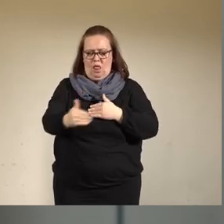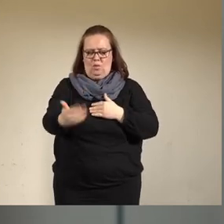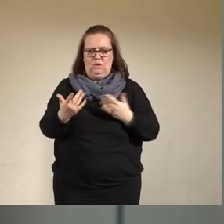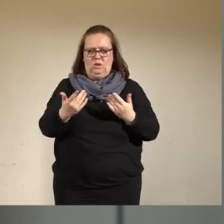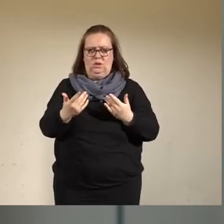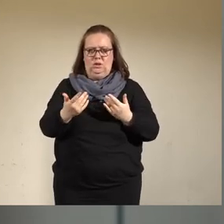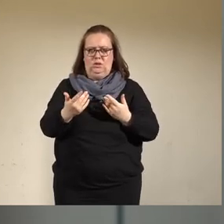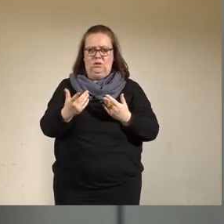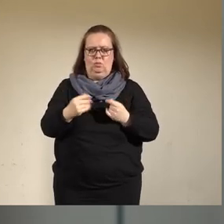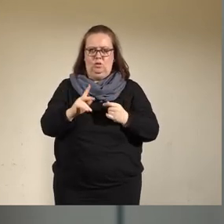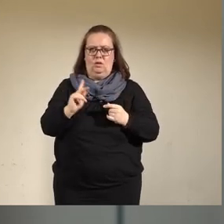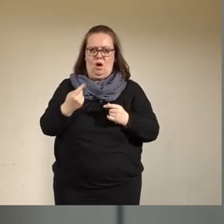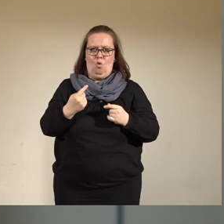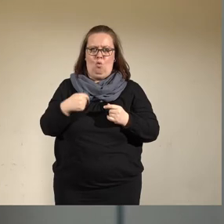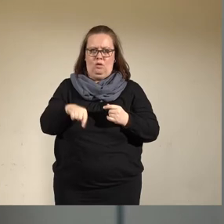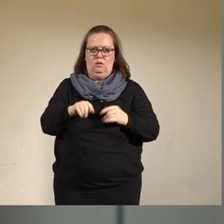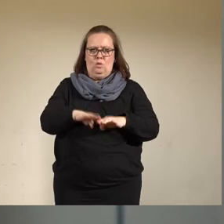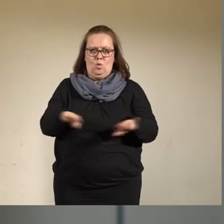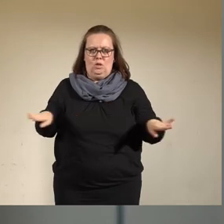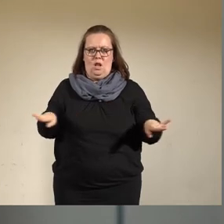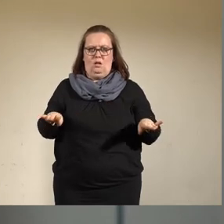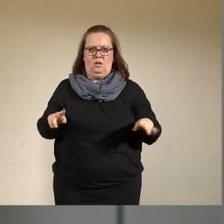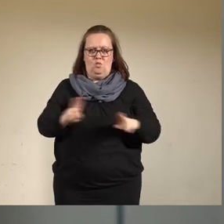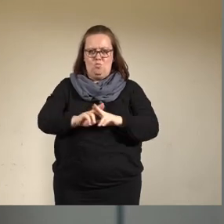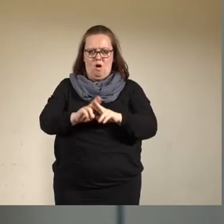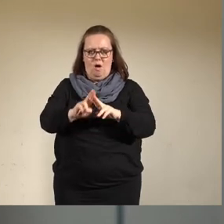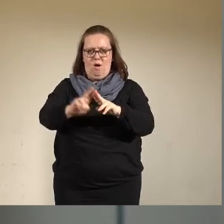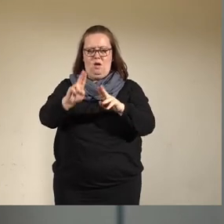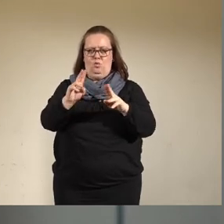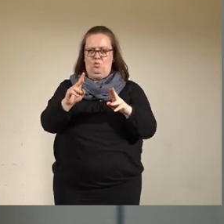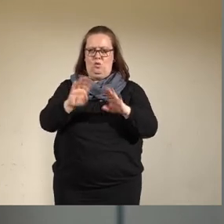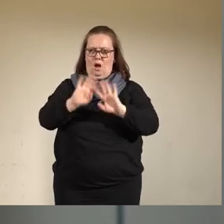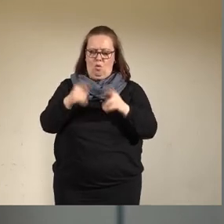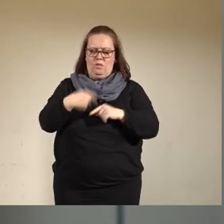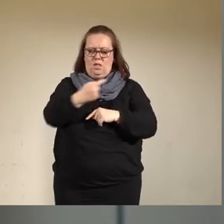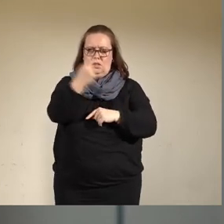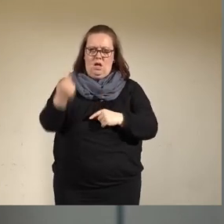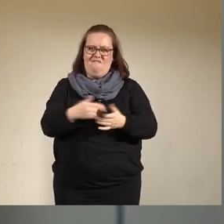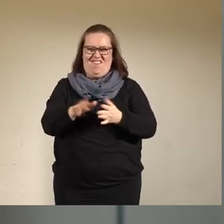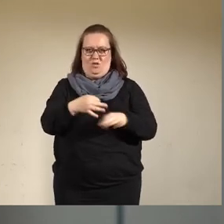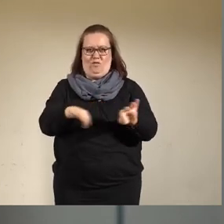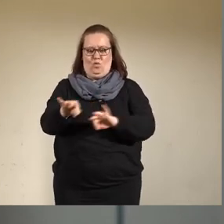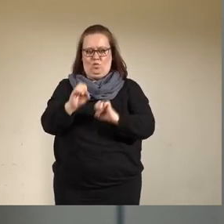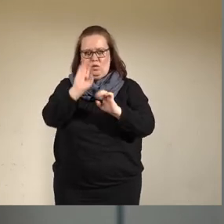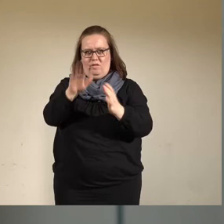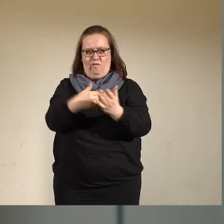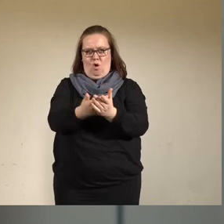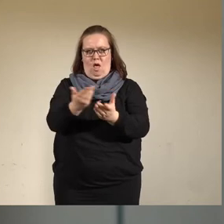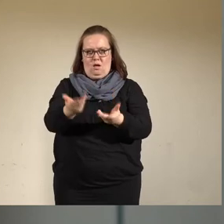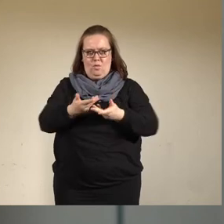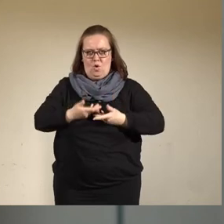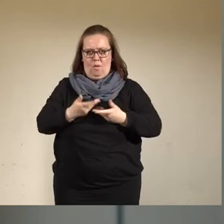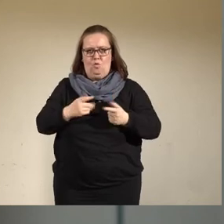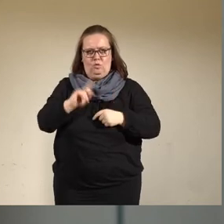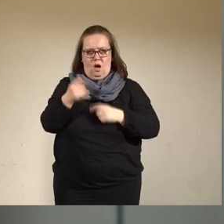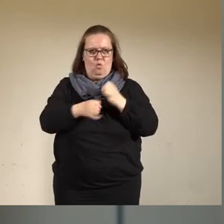derzeit, und wir werden diese grundlegende Überarbeitung im nächsten Jahr zur Vorlage bekommen. Und